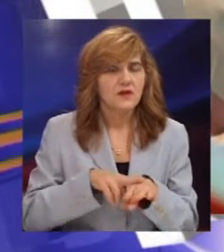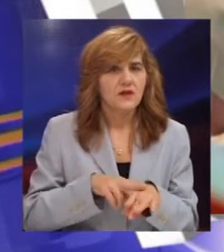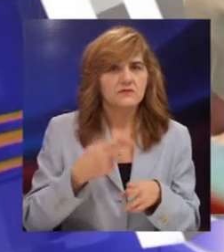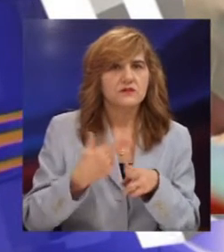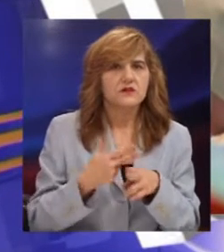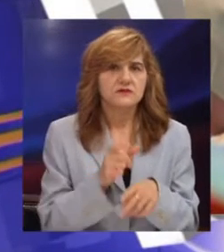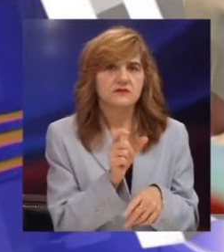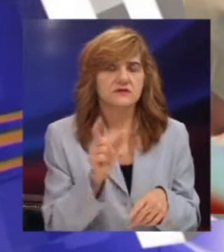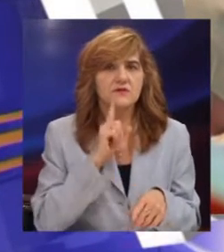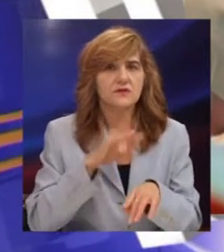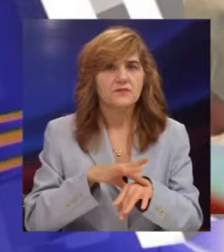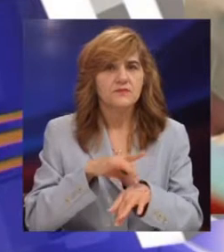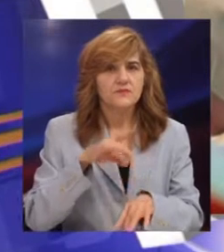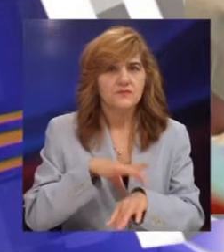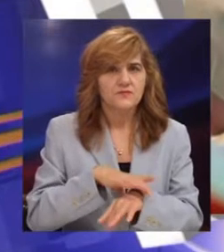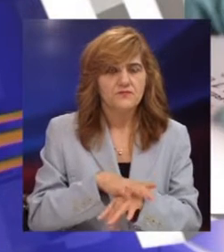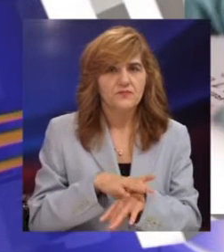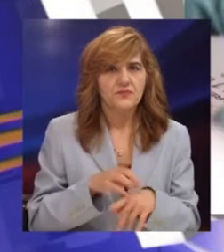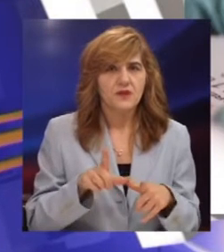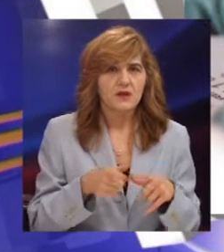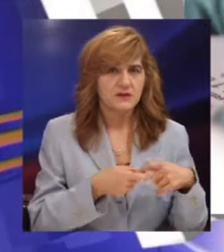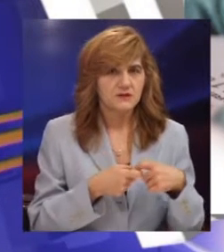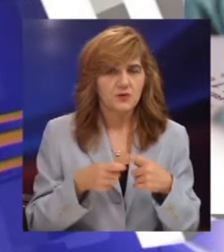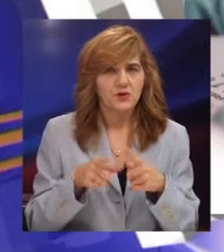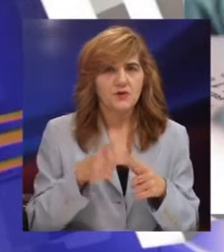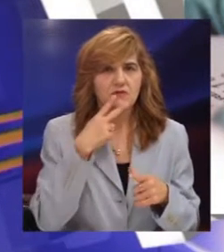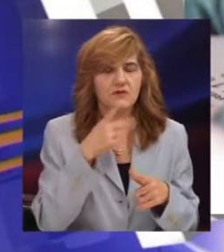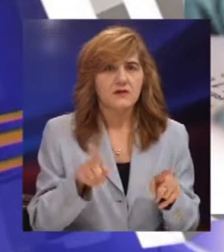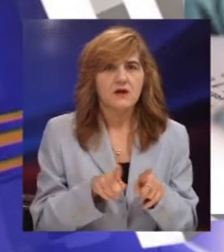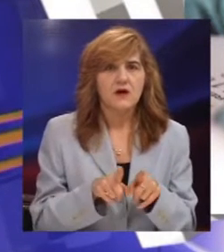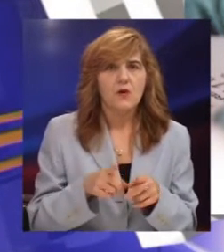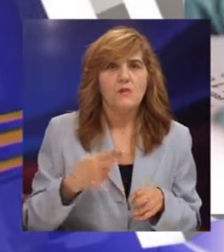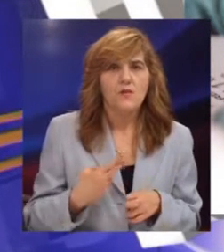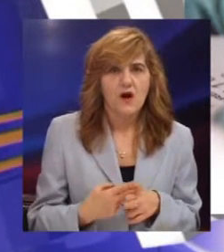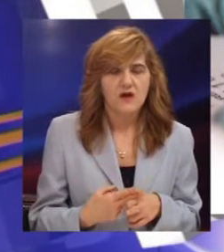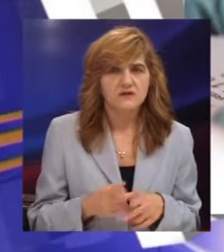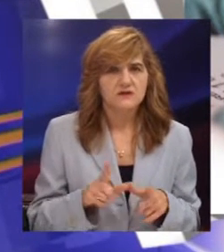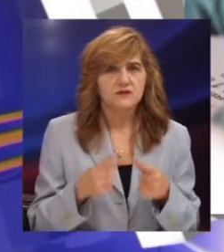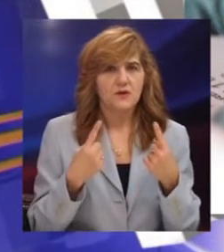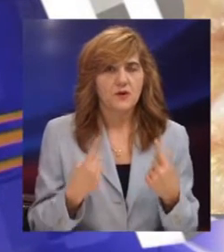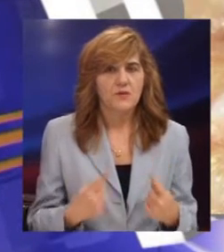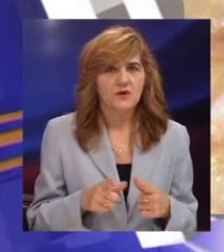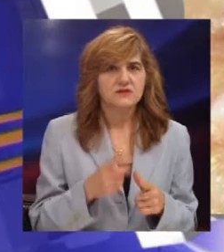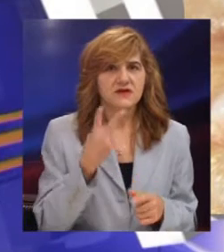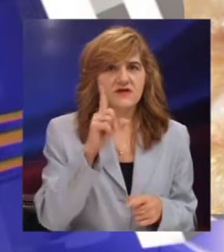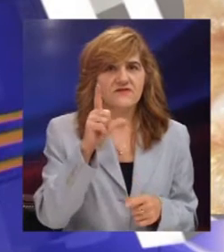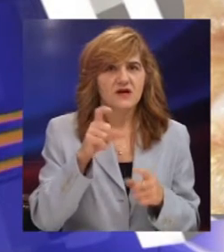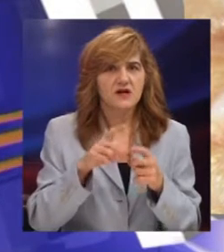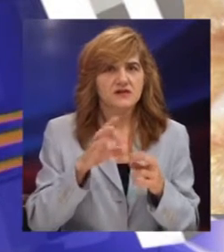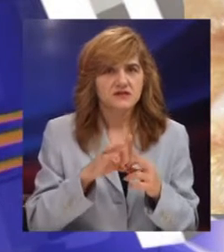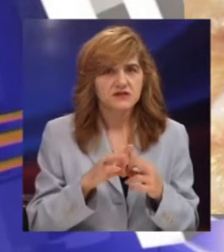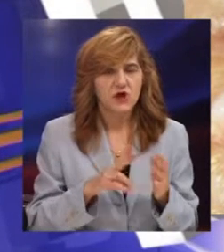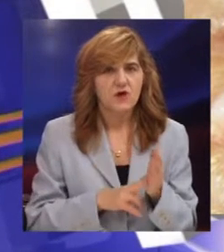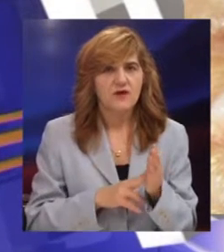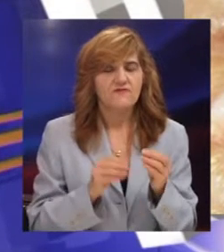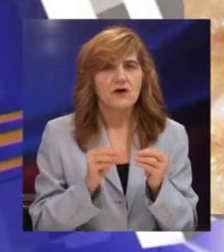nazvane po autoru koji je uspeo da skup simptoma sindrom spoji i to uoči kao određenu bolest. Pa tako postoji Wilsonova bolest,